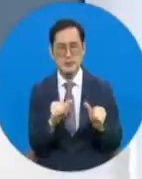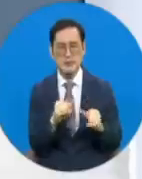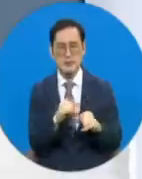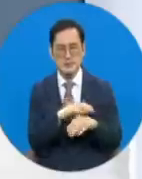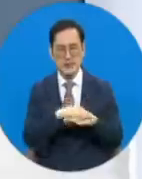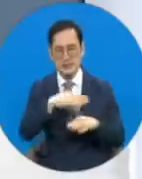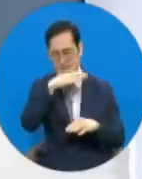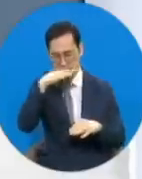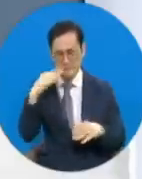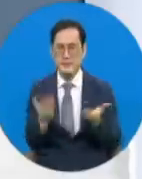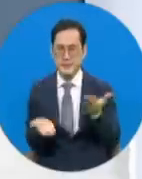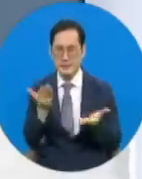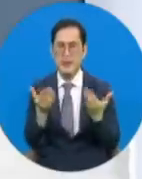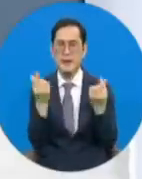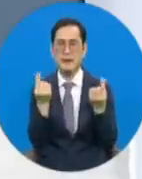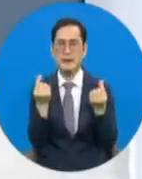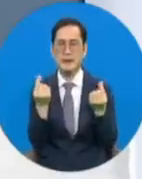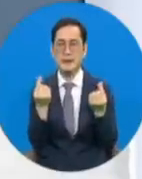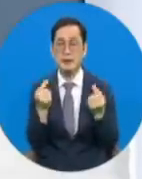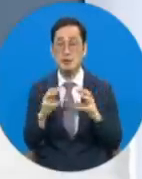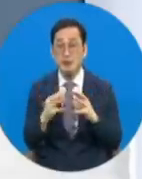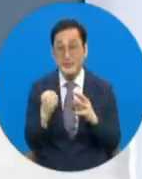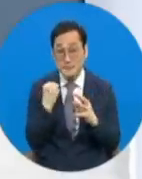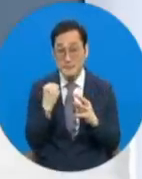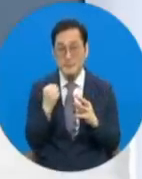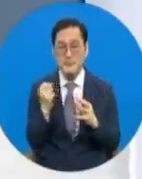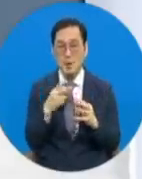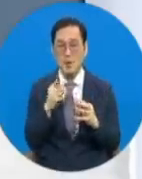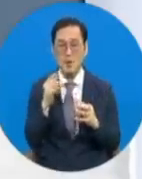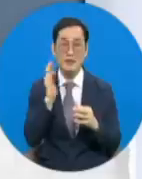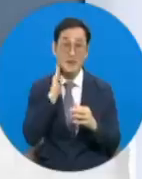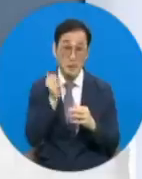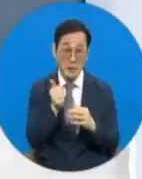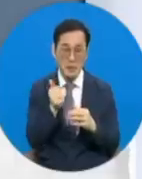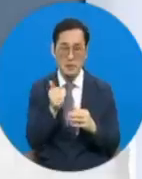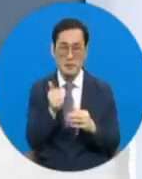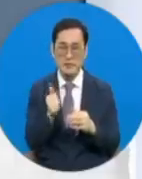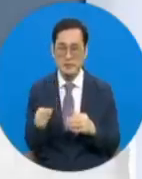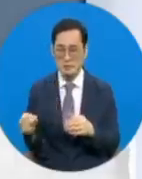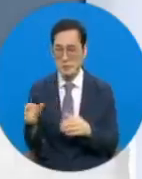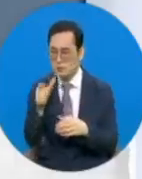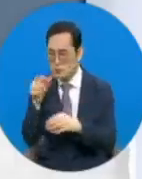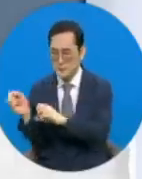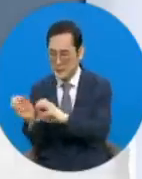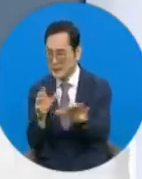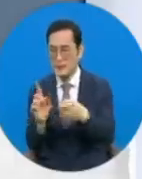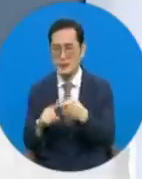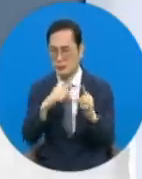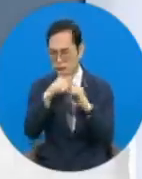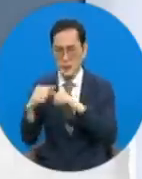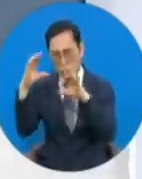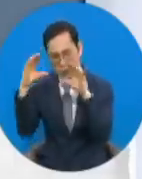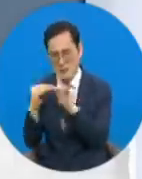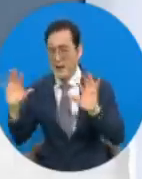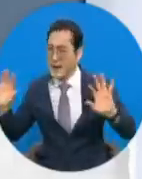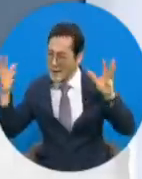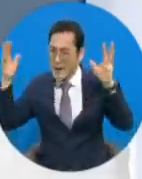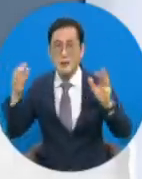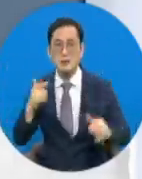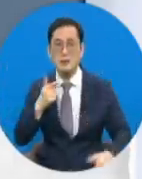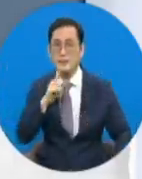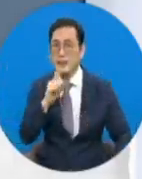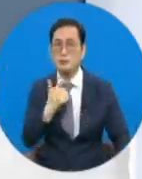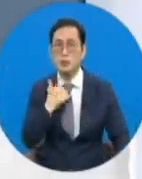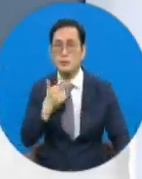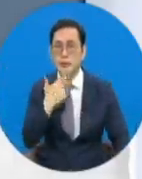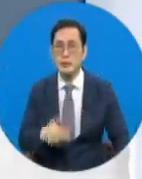지금 여당도 또 윤석열 정부도 후쿠시마 오염수 방류에 대해서 최종적으로 이거 찬성한다, 환영한다 이런 입장이 낸 적 단 한 번도